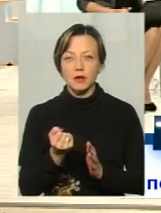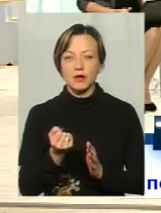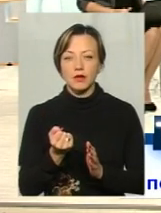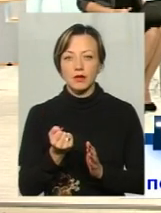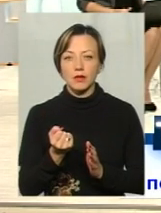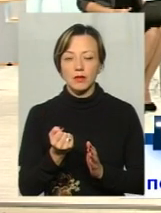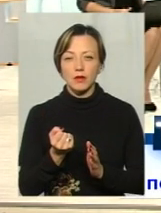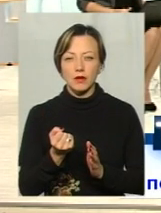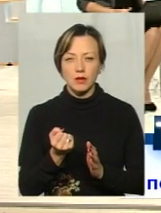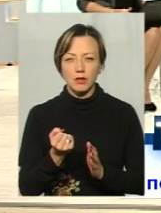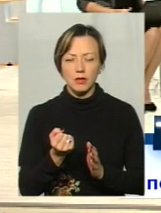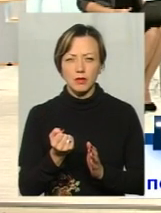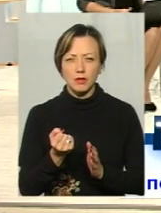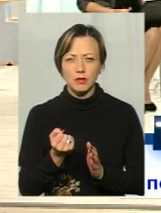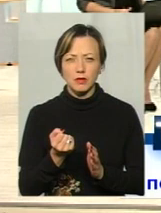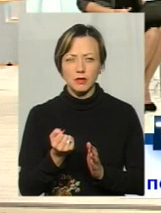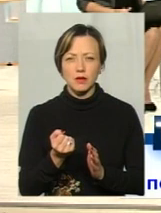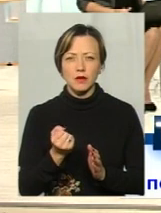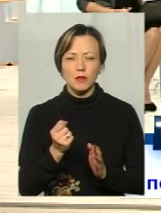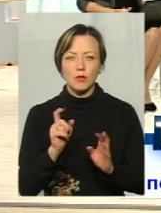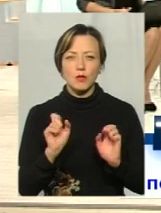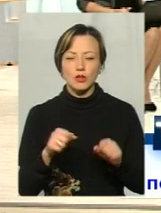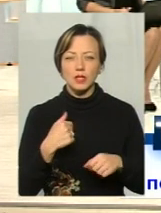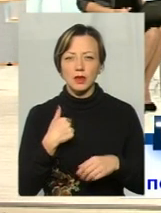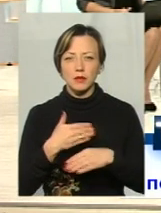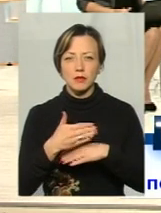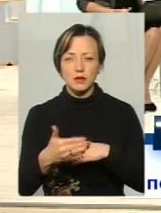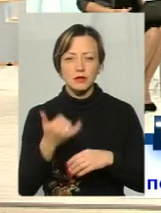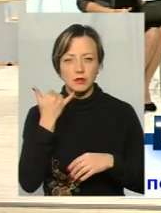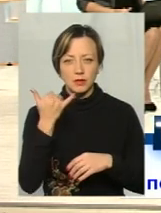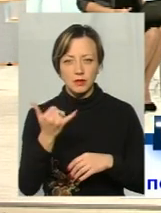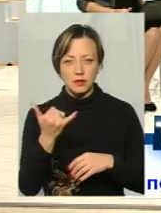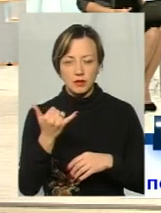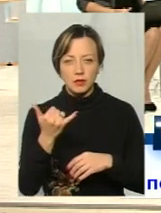ведучого. Це дуже доречно, може вже і не дуже вчасно. Тому що